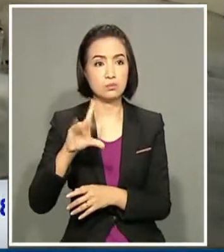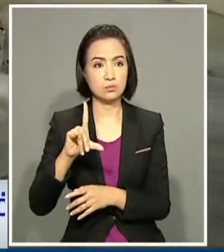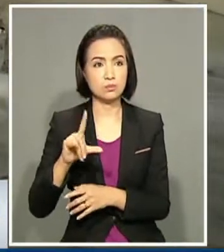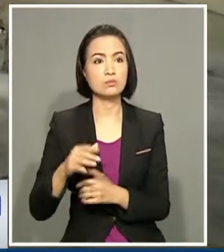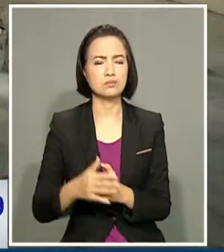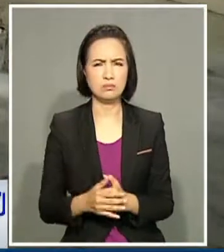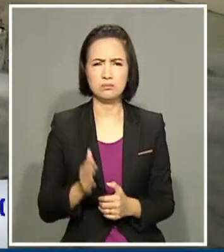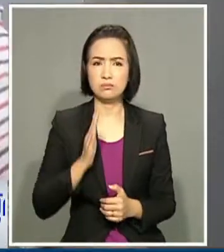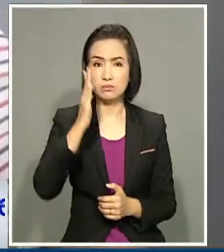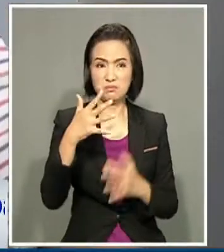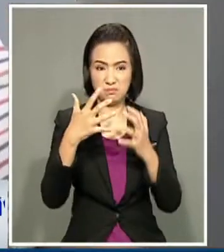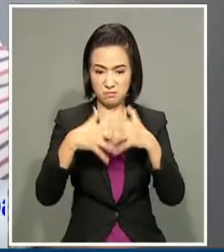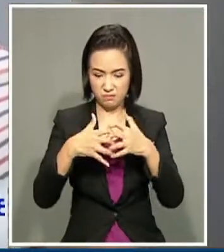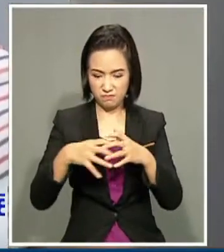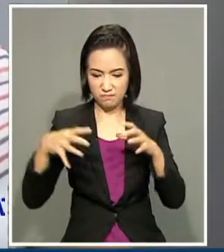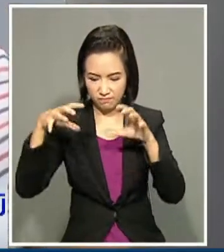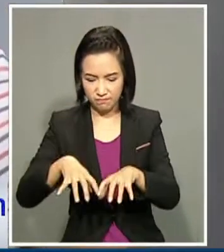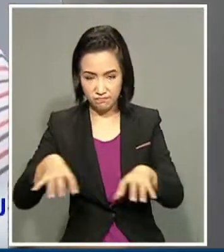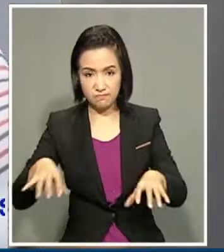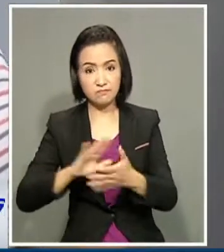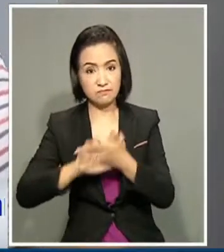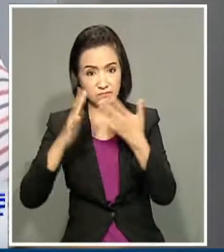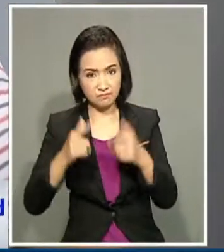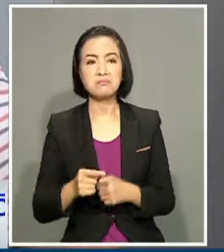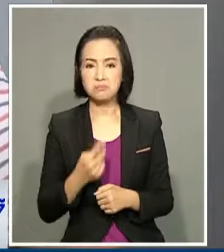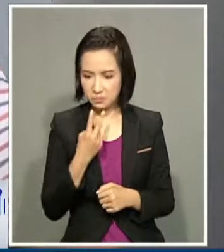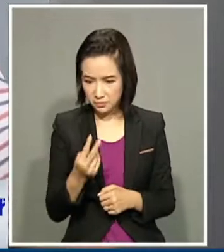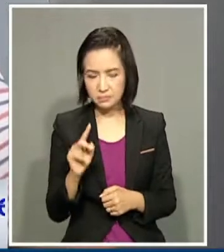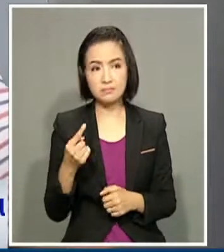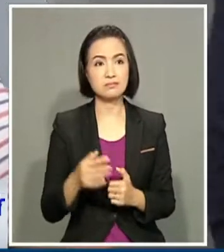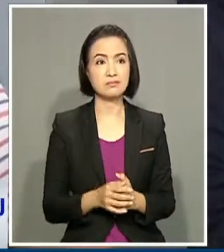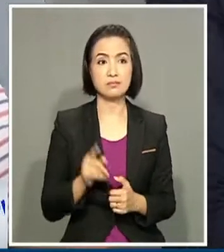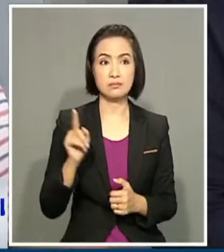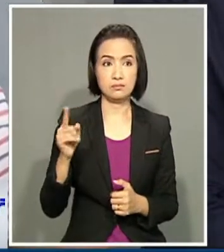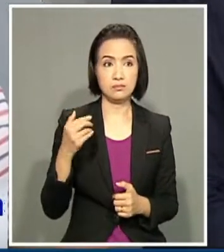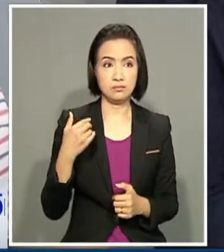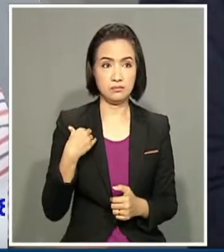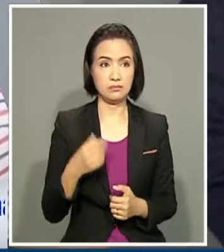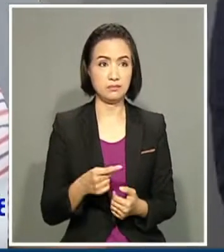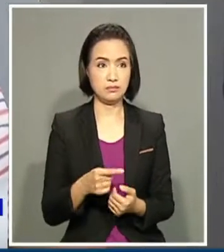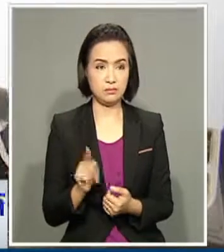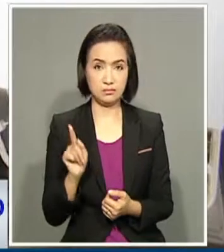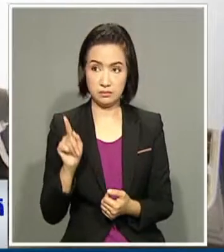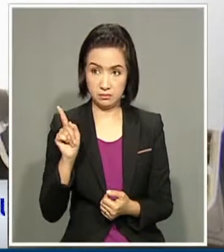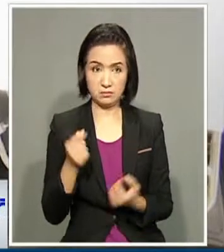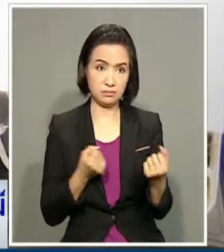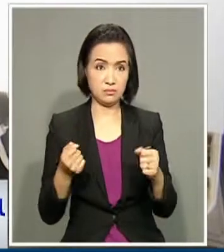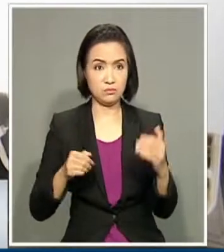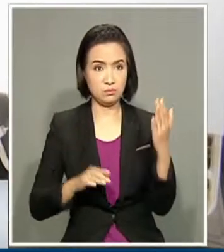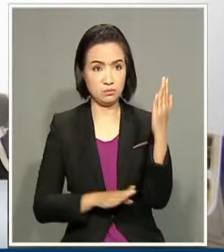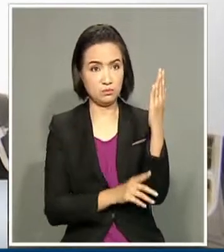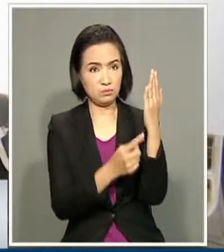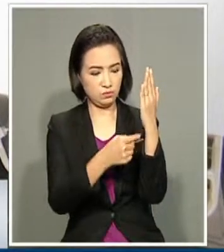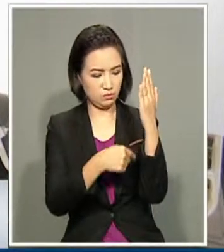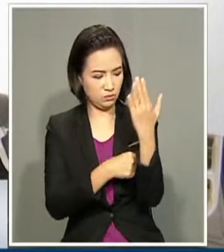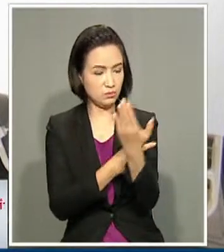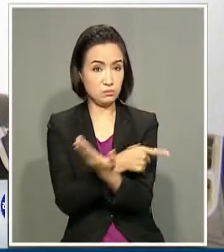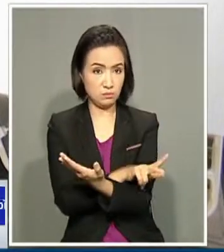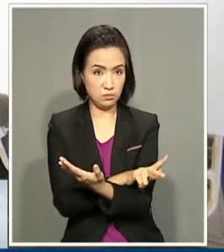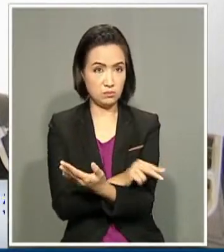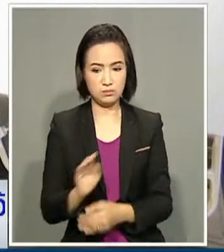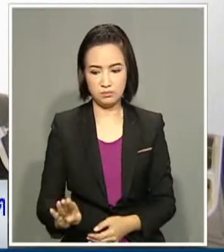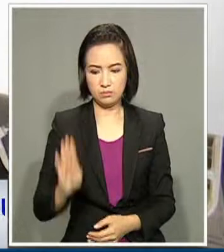มาชมอีกทีก็ได้เน า ะ ได้แต่ว่าช่วงนี้คุณอยากแวะไปเที่ยวภูเก็ตมั้ยเนี่ยเค้ามีดําเนินฟู้ดภูเก็ตคันนี้ไปภูเก็ตนะ เป็นรถที่ประจําอยู่ที่ภูเก็ตครับบริษั